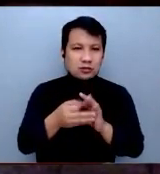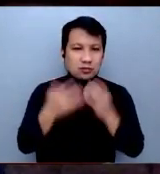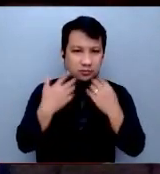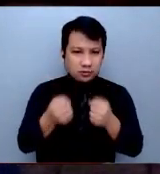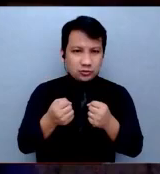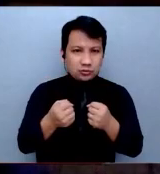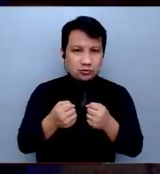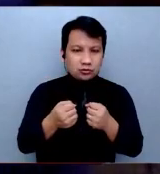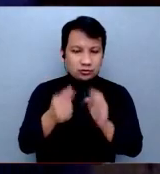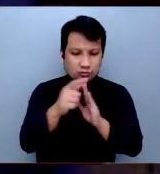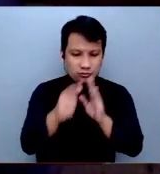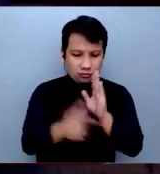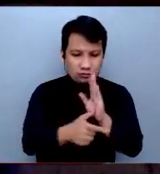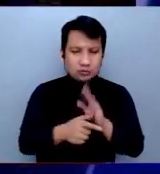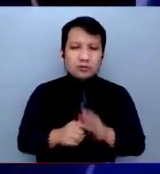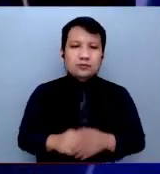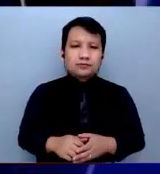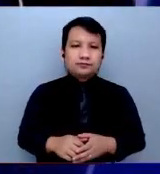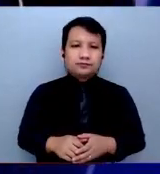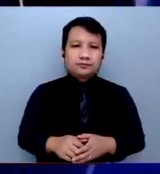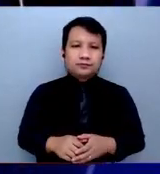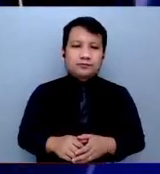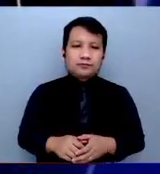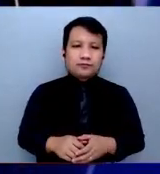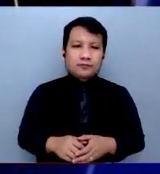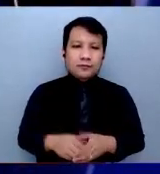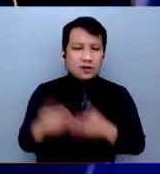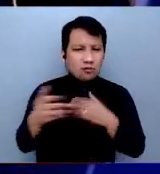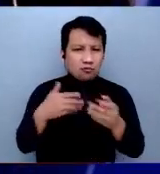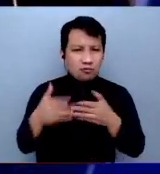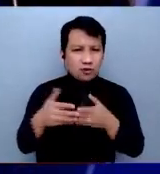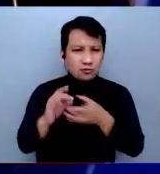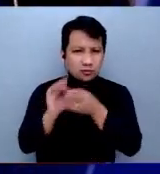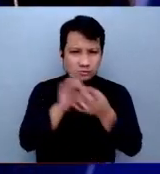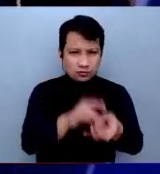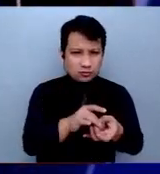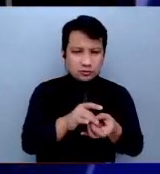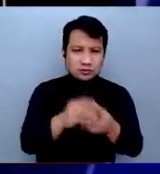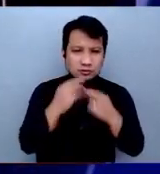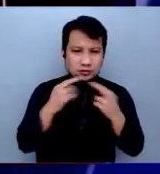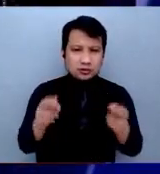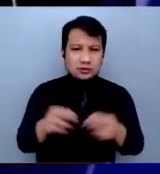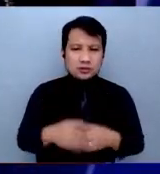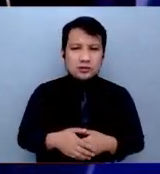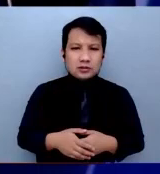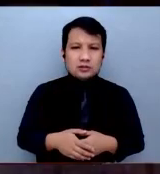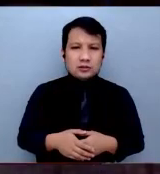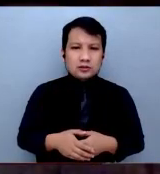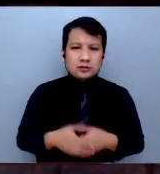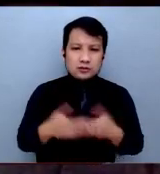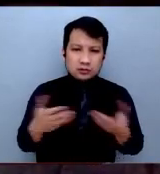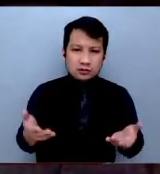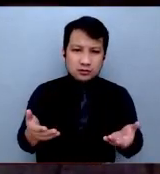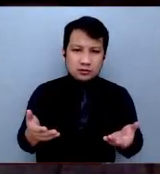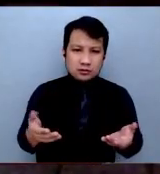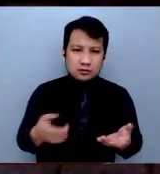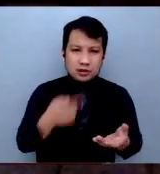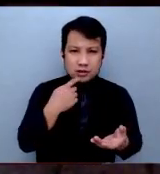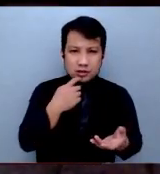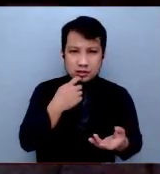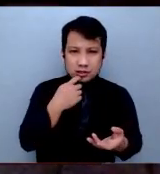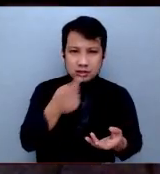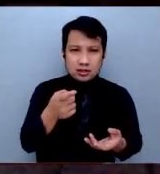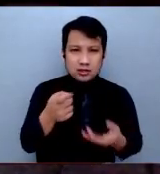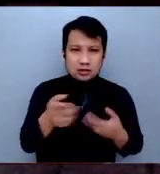kontra terorismo, Bok. Okay, Bok, ano pa yung ibang kaugnay na balita dyan? Well, gaya ng nasabi mo kanina,